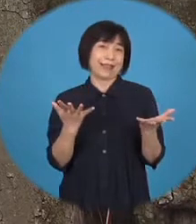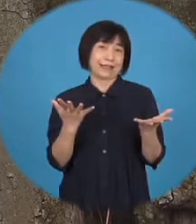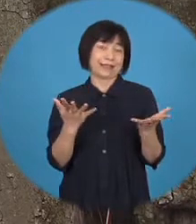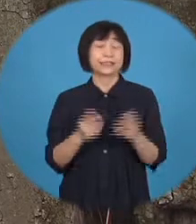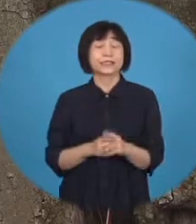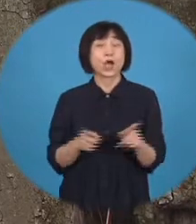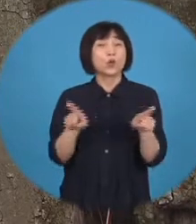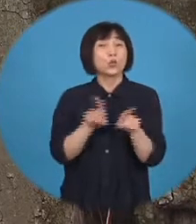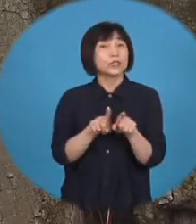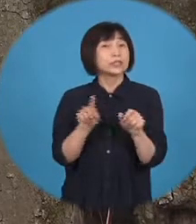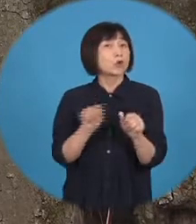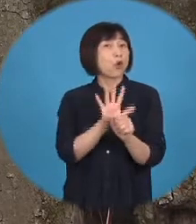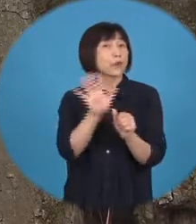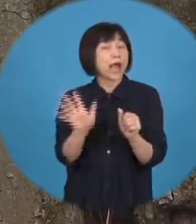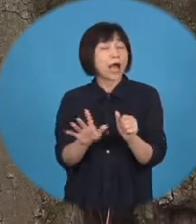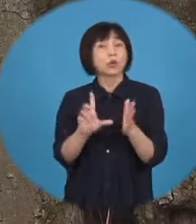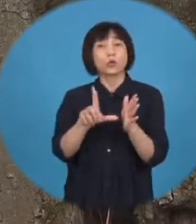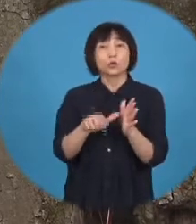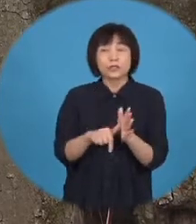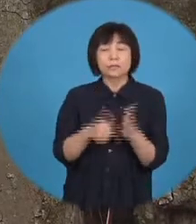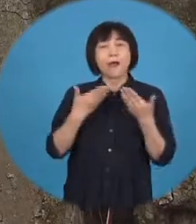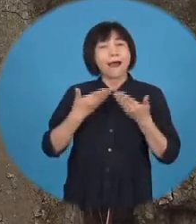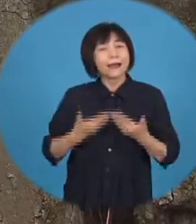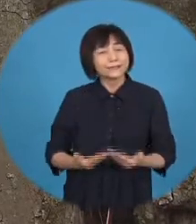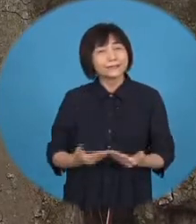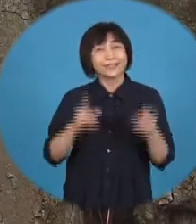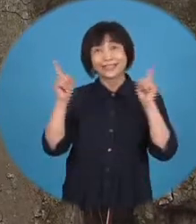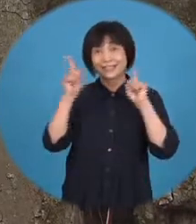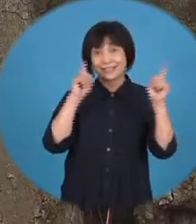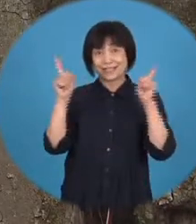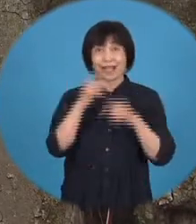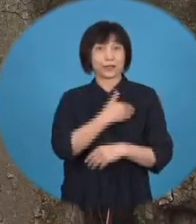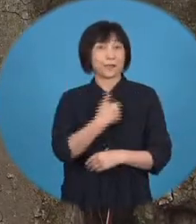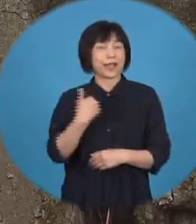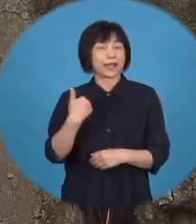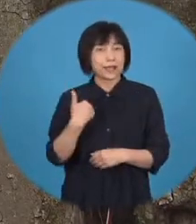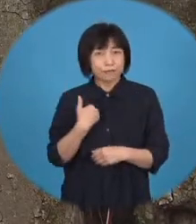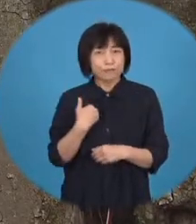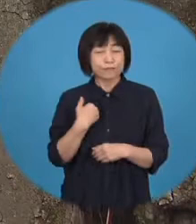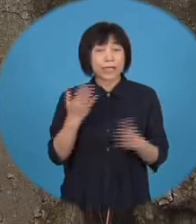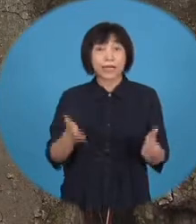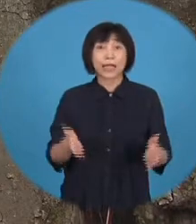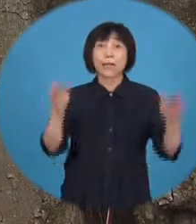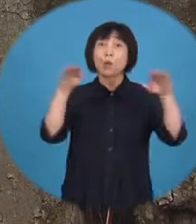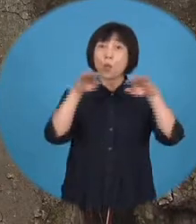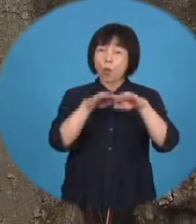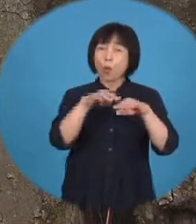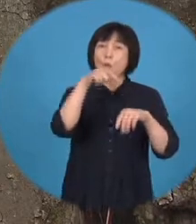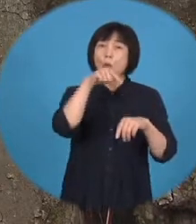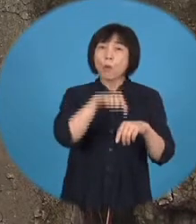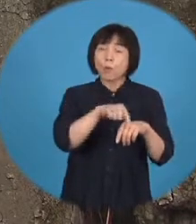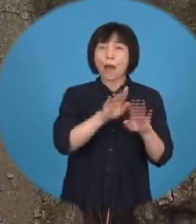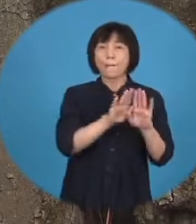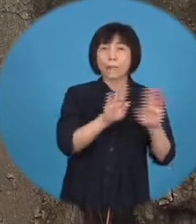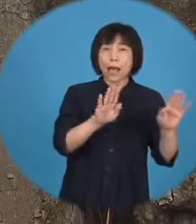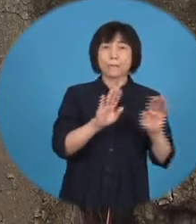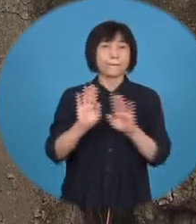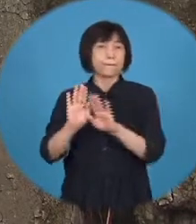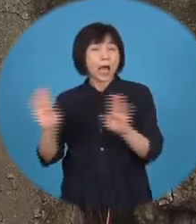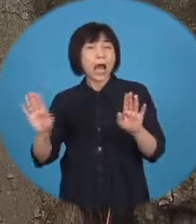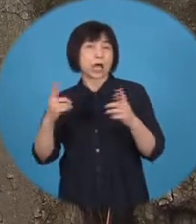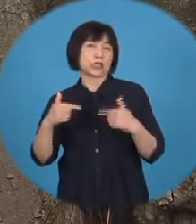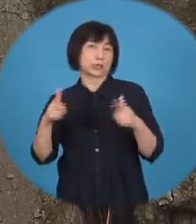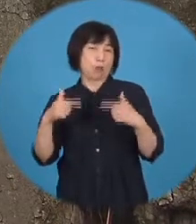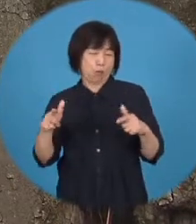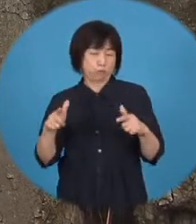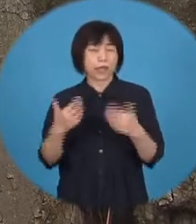ロナの状況でも安全にお過ごしいただけます。また屋内施設では出入り口を常時開放するなど、密